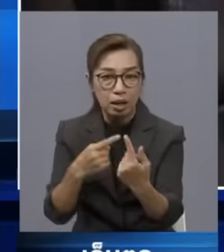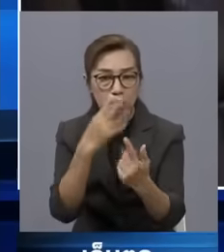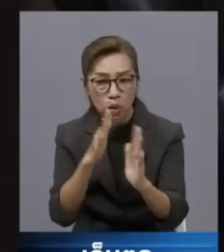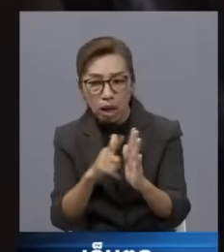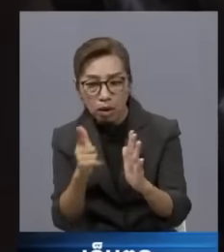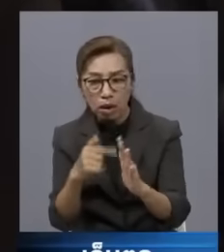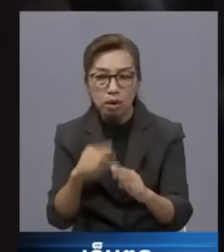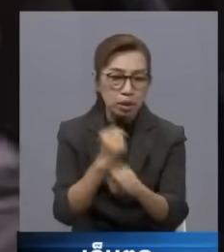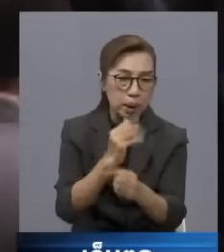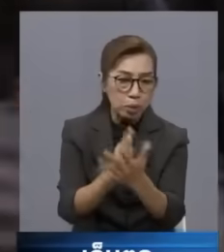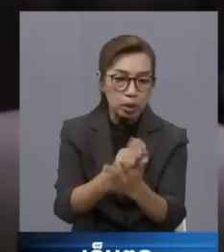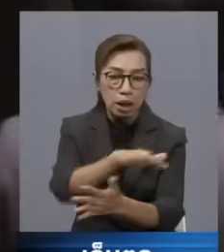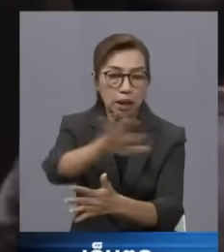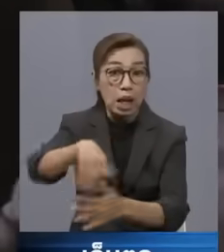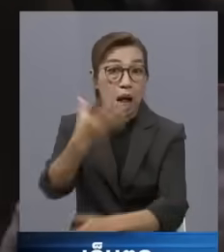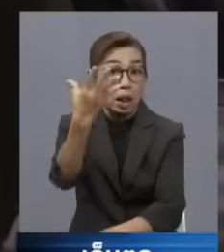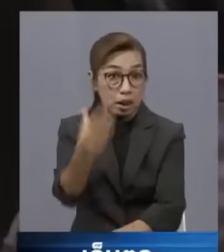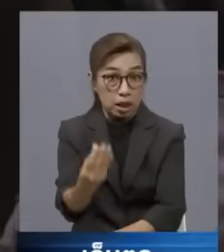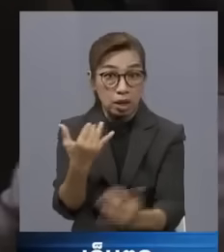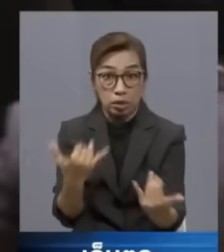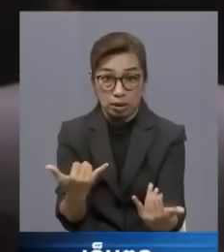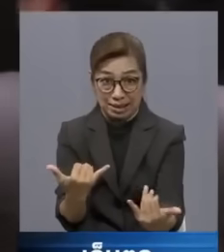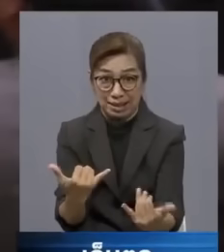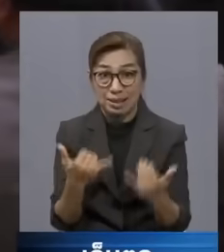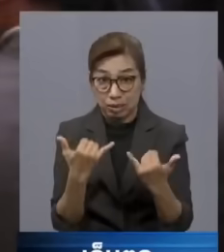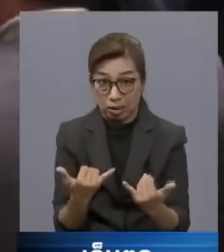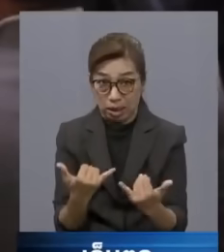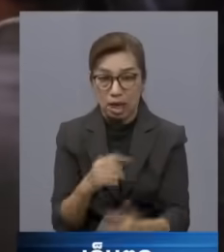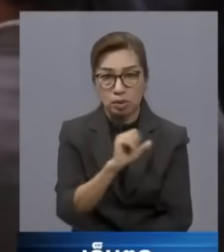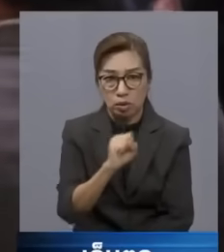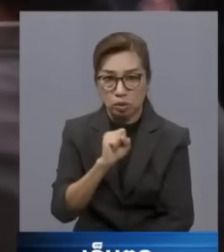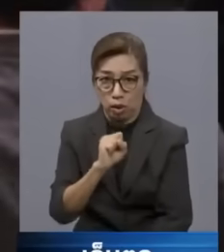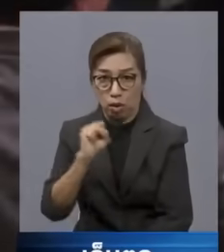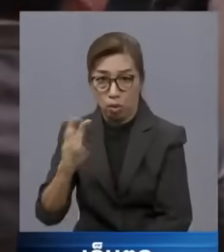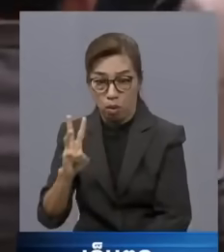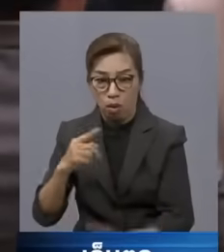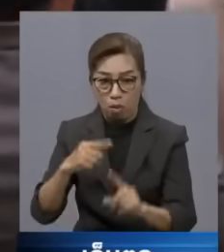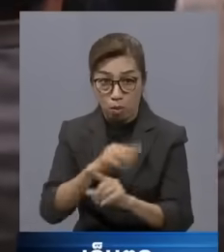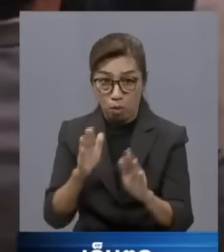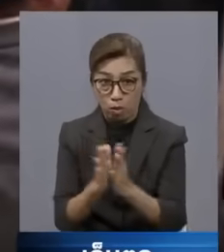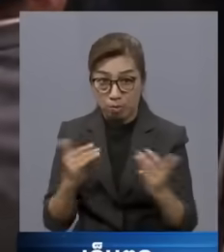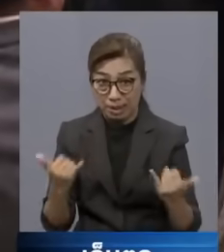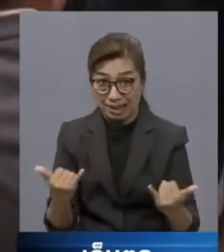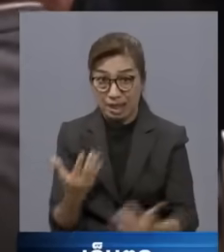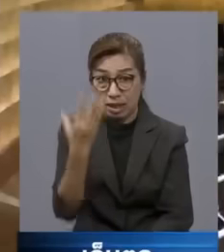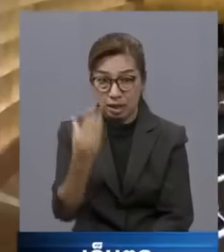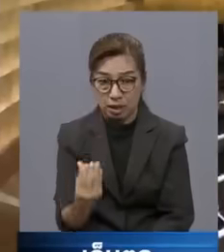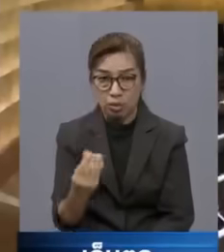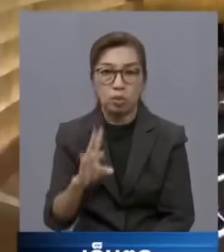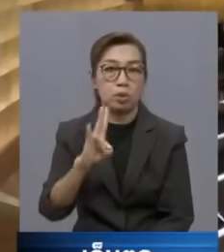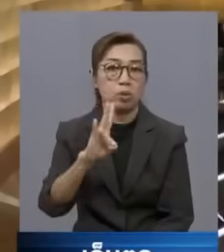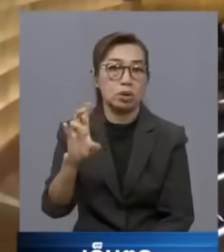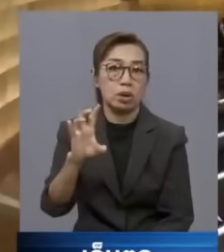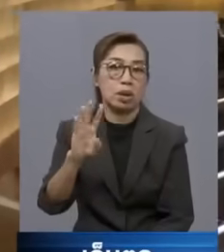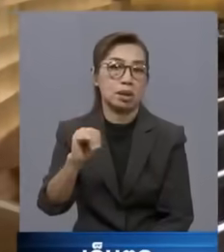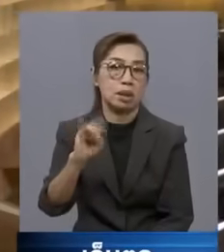ผู้ที่ถูกสั่งหยุดปฏิบัติหน้าที่ด้วยนะครับถ้าดูณปัจจุบันจะมีสมาชิกรัฐสภาเหลืออยู่เนี่ยนะครับ